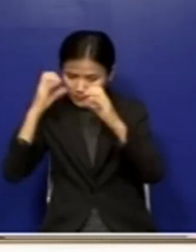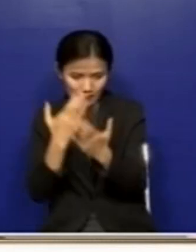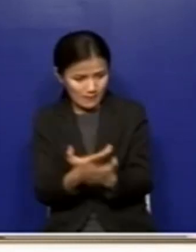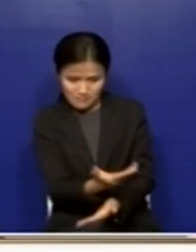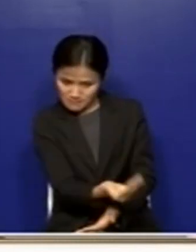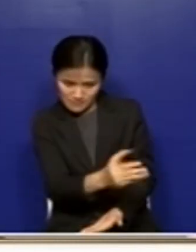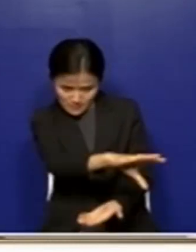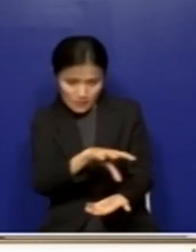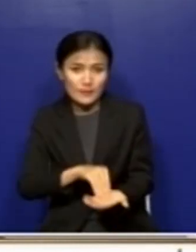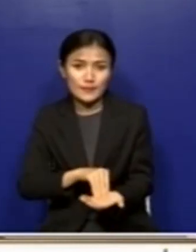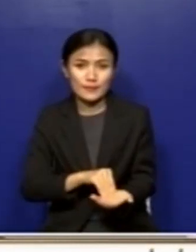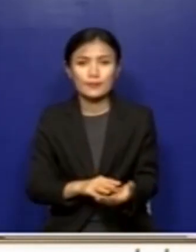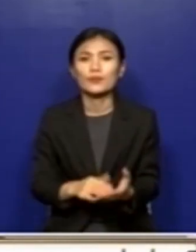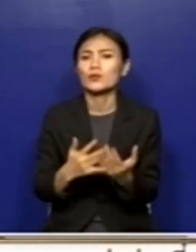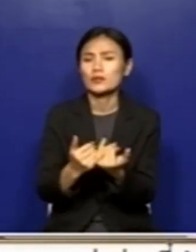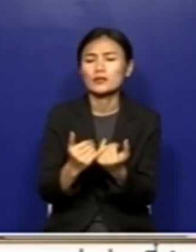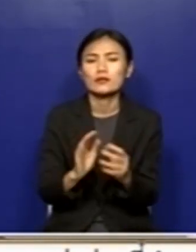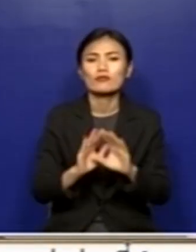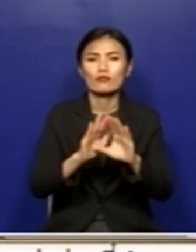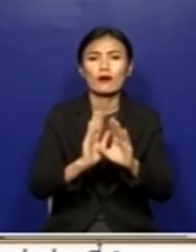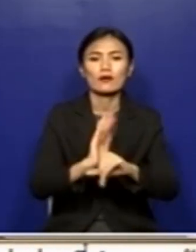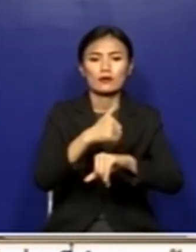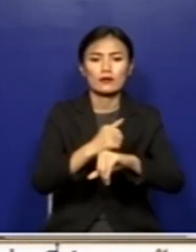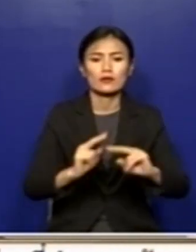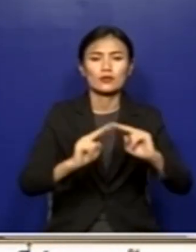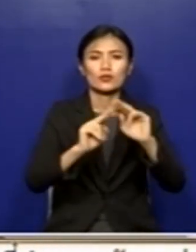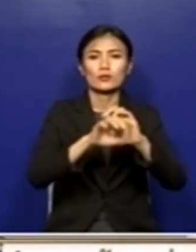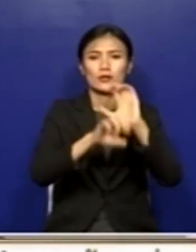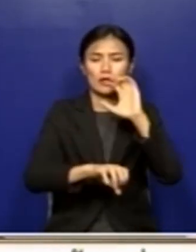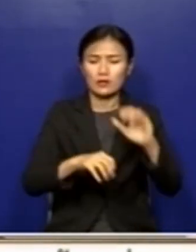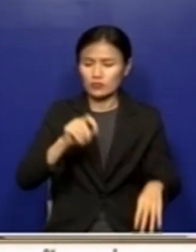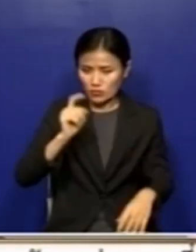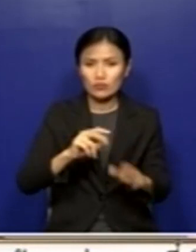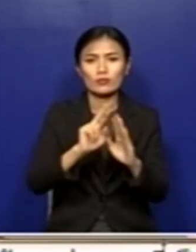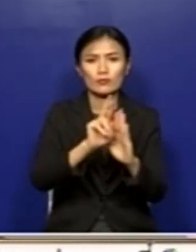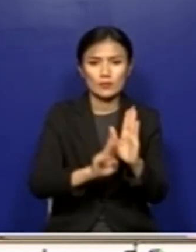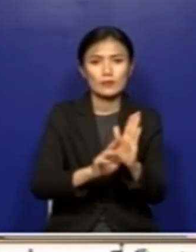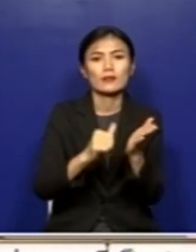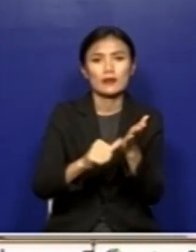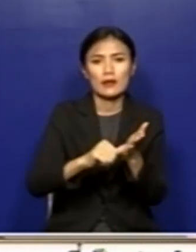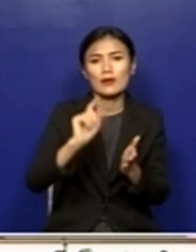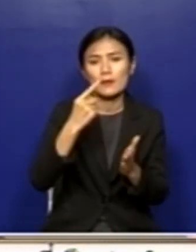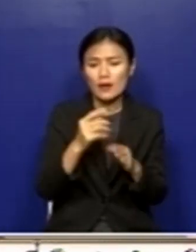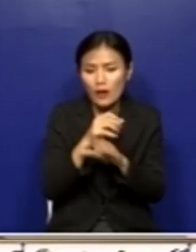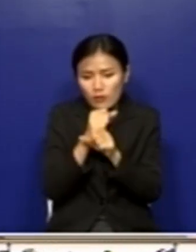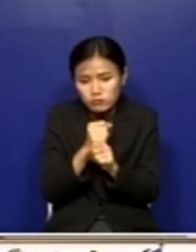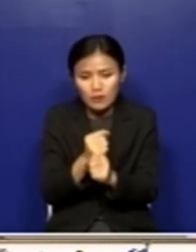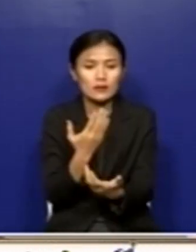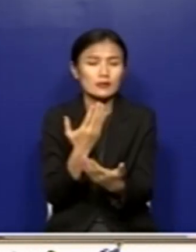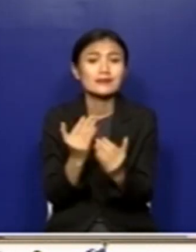แก้ระเบียบนี้เพราะว่าผู้สูงอายุทุกคนมีสิทธิ์ที่จะได้รับเบี้ยยังชีพนะคะแล้ว